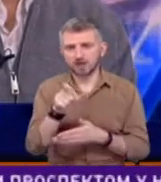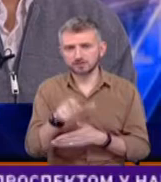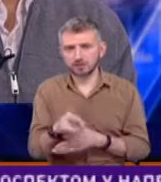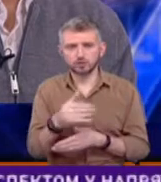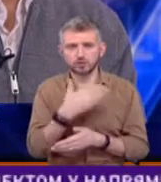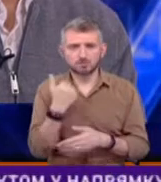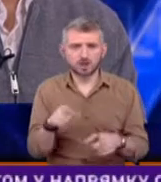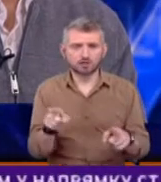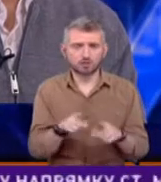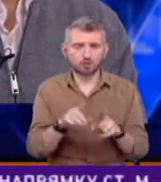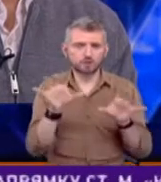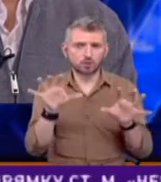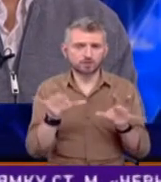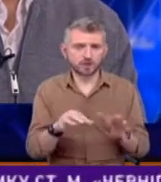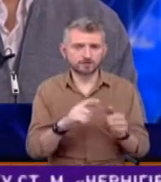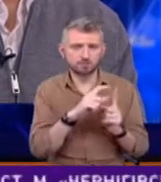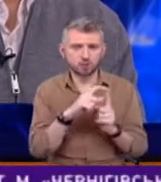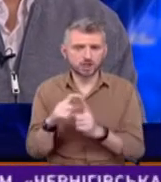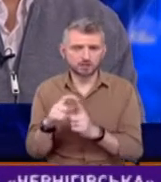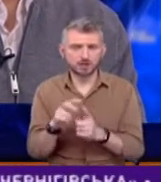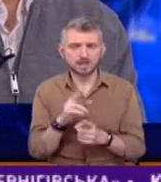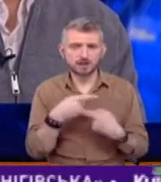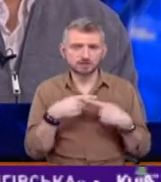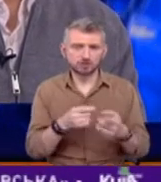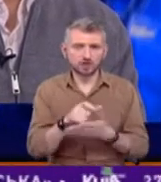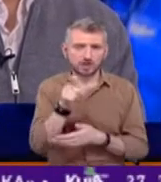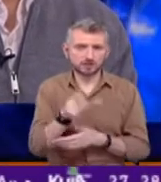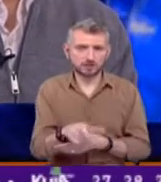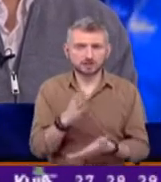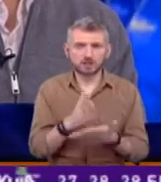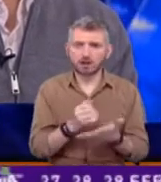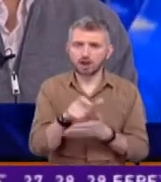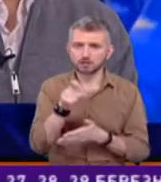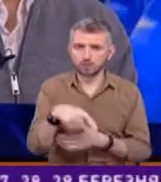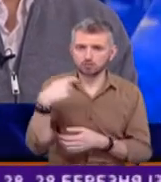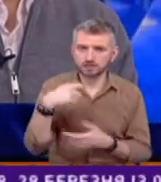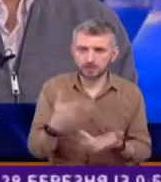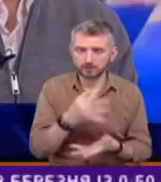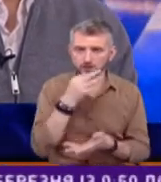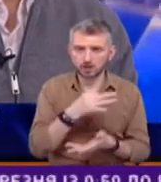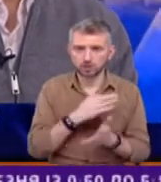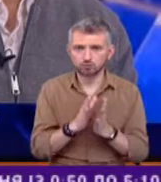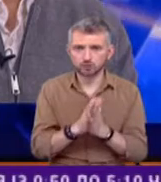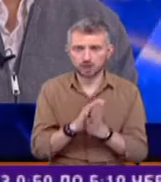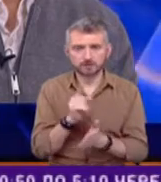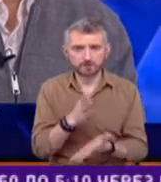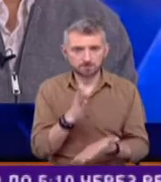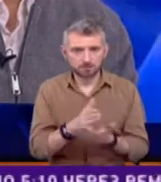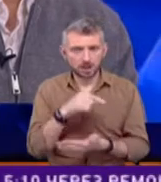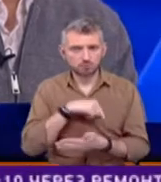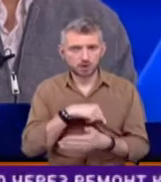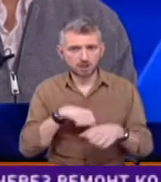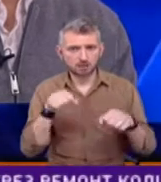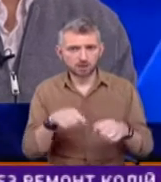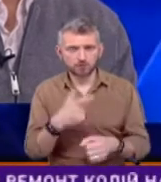нема такого в законодавстві поняття, як технічний кандидат. Є кандидат президента. Скажіть, будь ласка, він має моральне